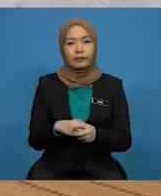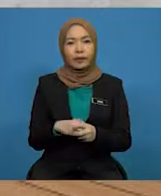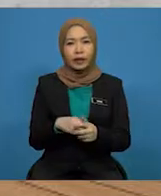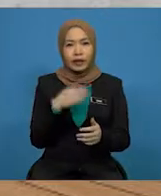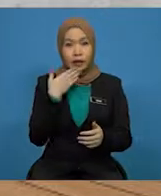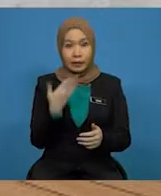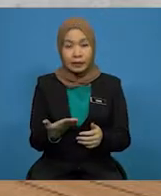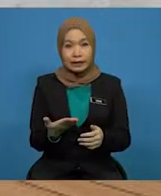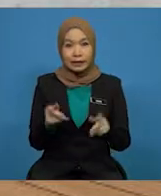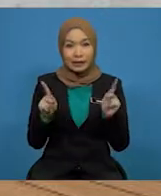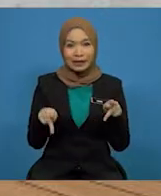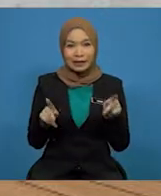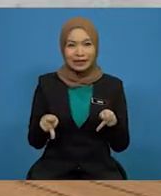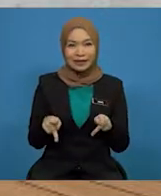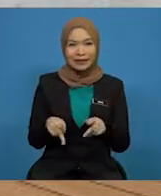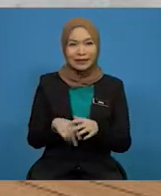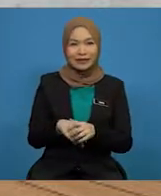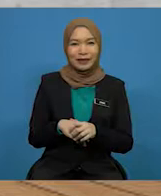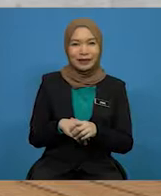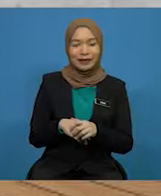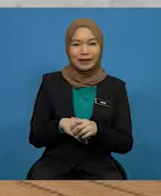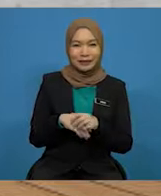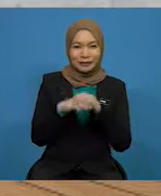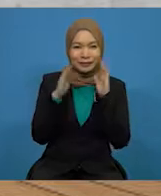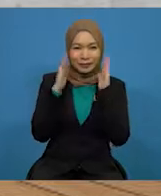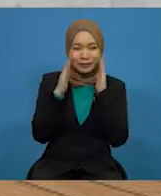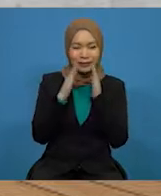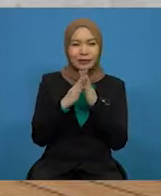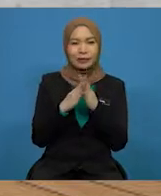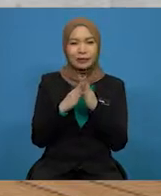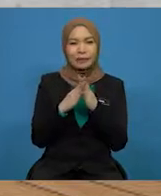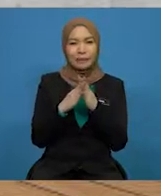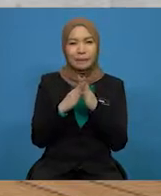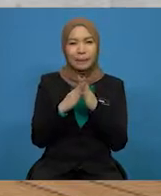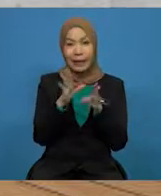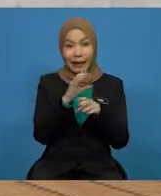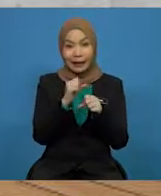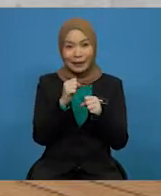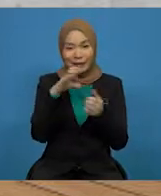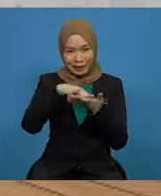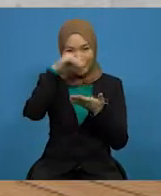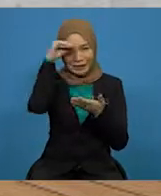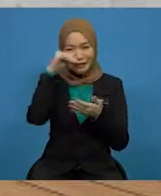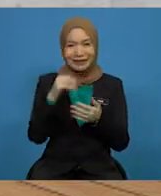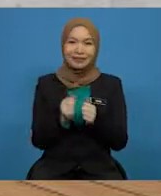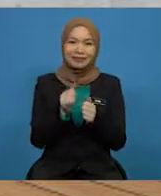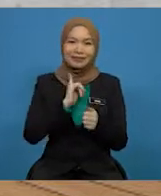kasih kepada para pelajar kerana masih fokus dan memberi tumpuan sepenuhnya dalam rancangan ini.